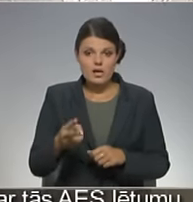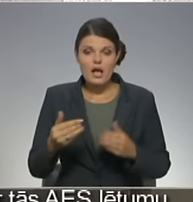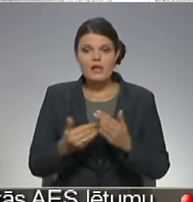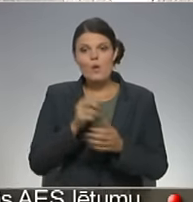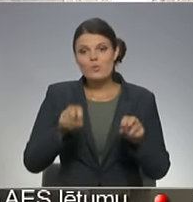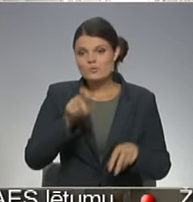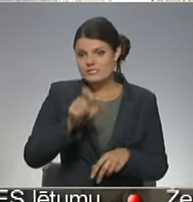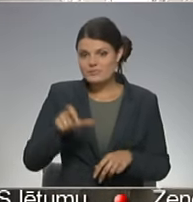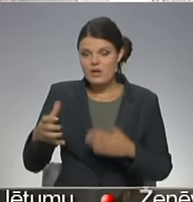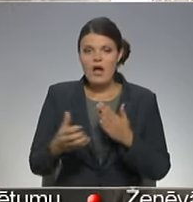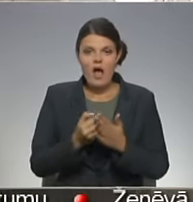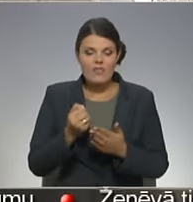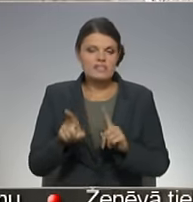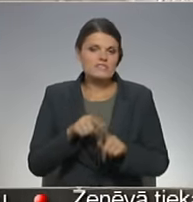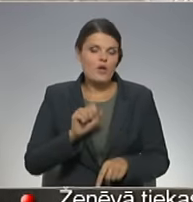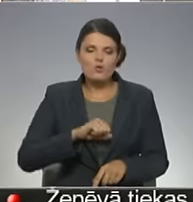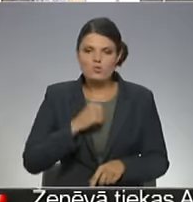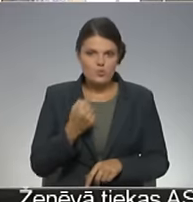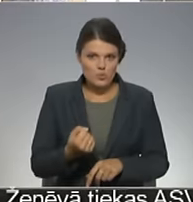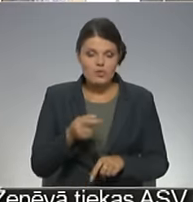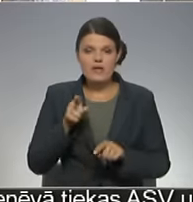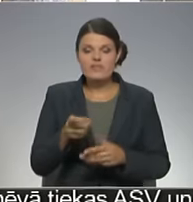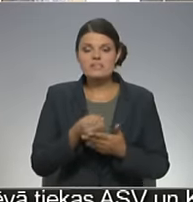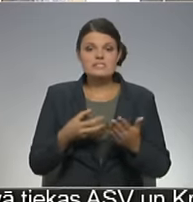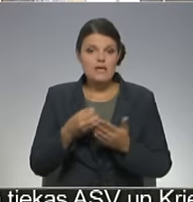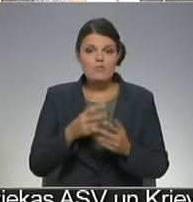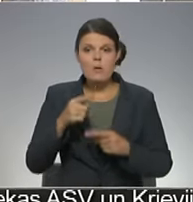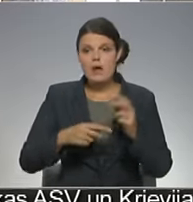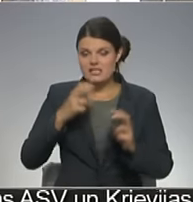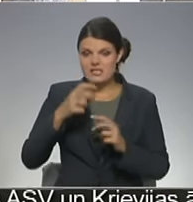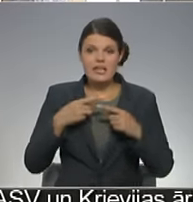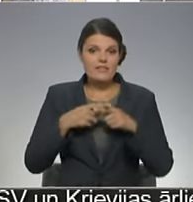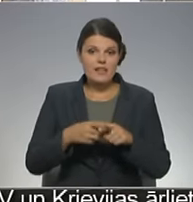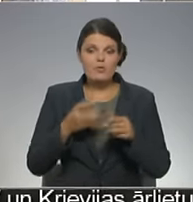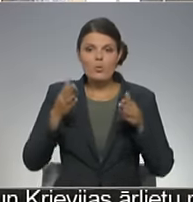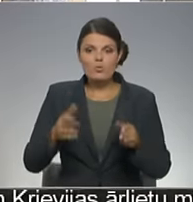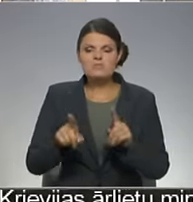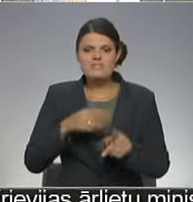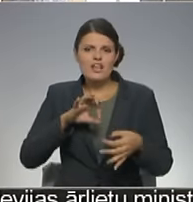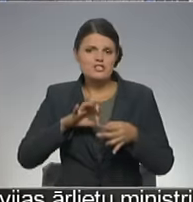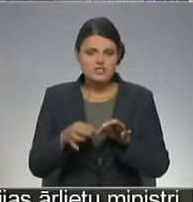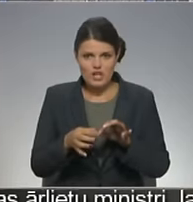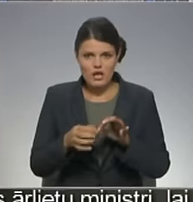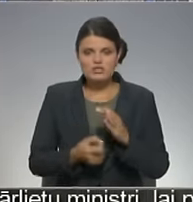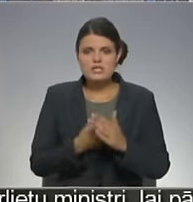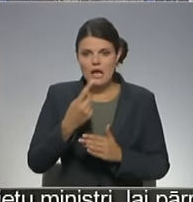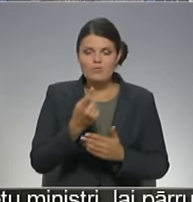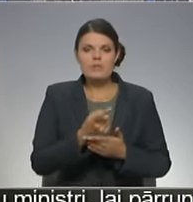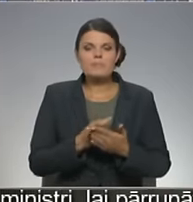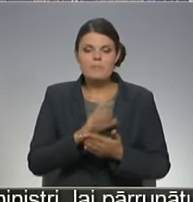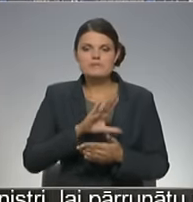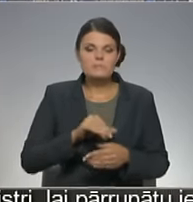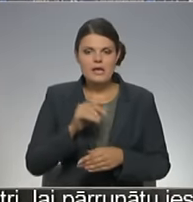jaunus speciālistus atrast paliek arvien grūtāk. Tas skaidrojams, ka pārstrādes tehnoloģijas kļūst arvien sarežģītākas, radot pieprasījumu